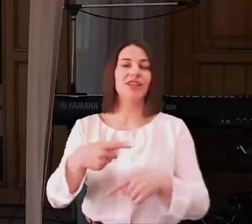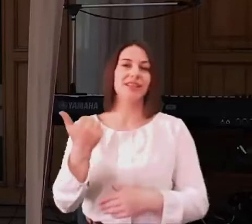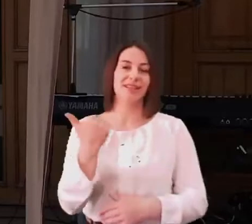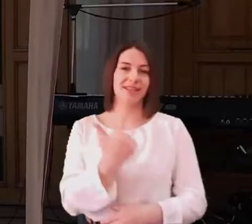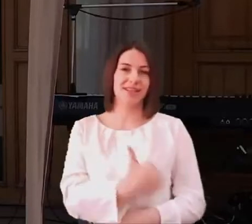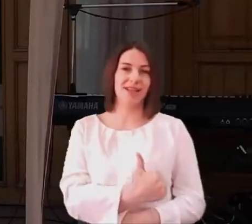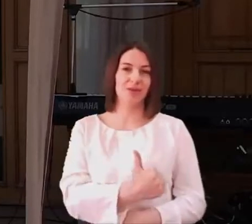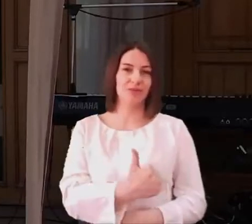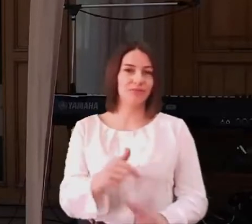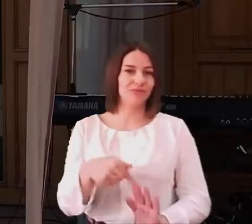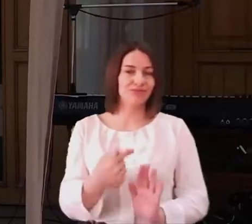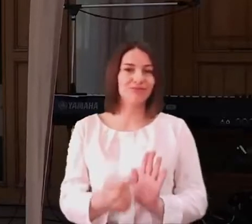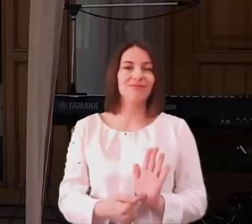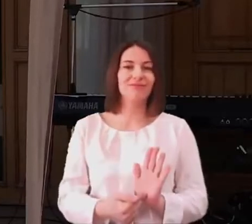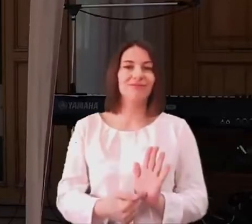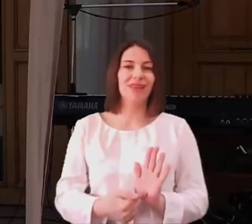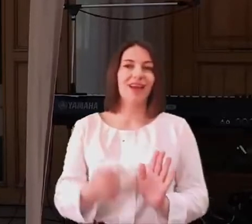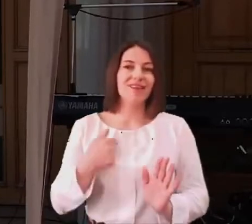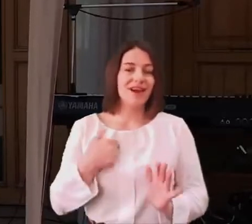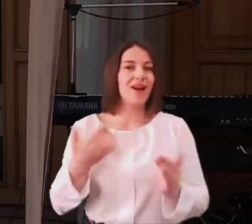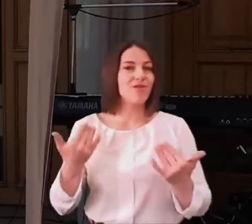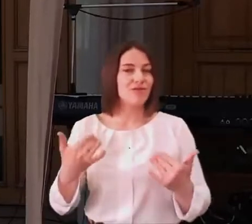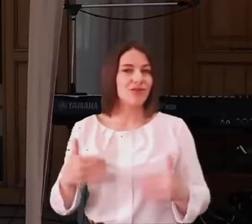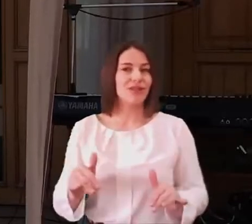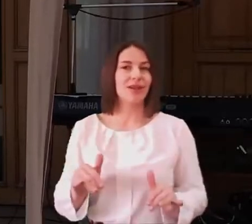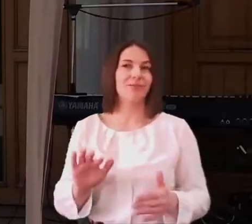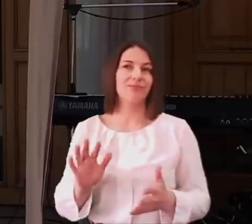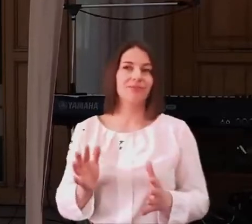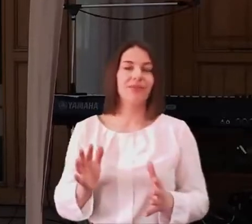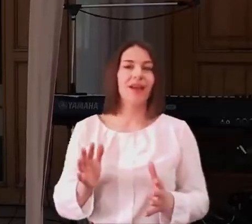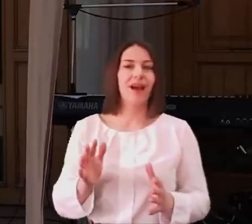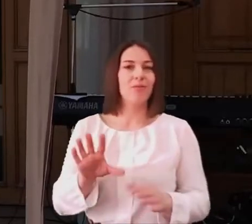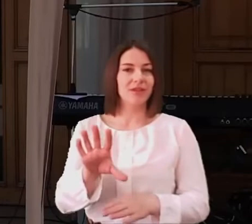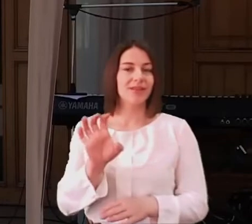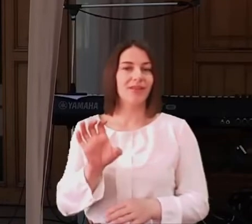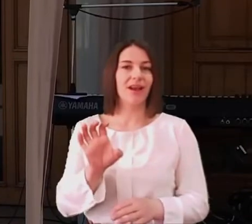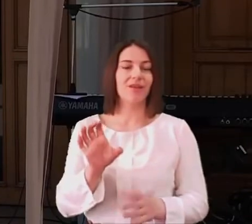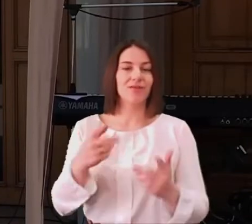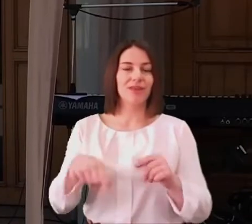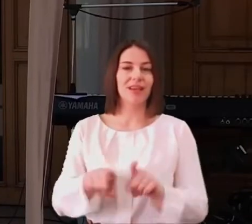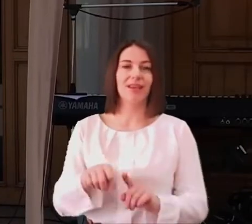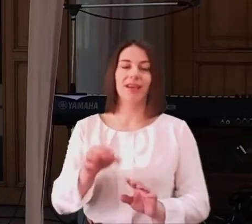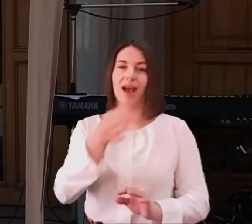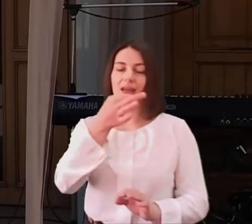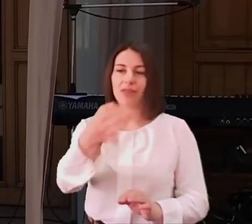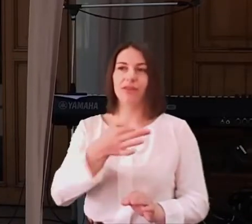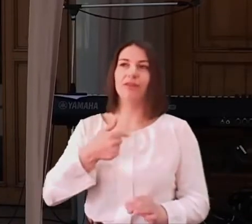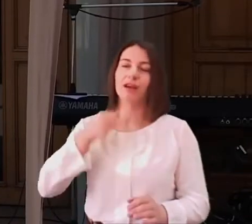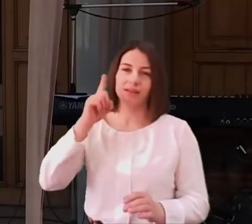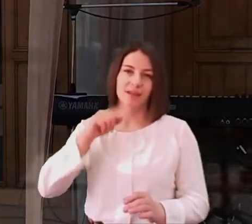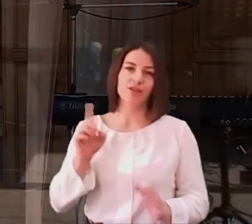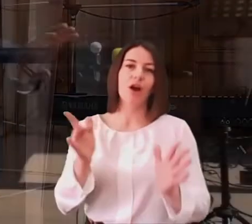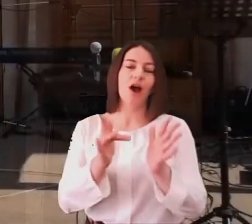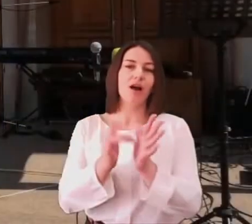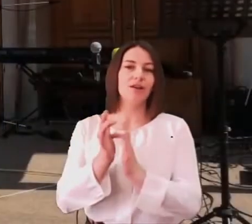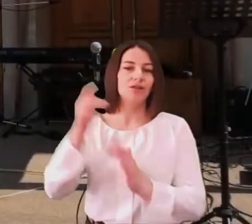Я уже предвкушаю стандартные ответы, которые бы точно, наверное, мы бы сказали. Вот знаю я, что Христос придет через неделю, я